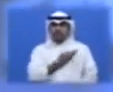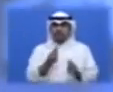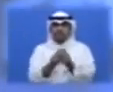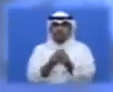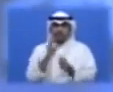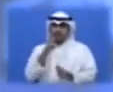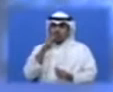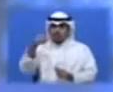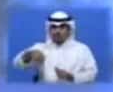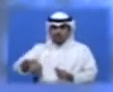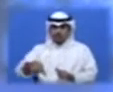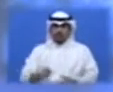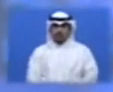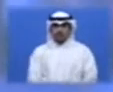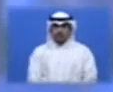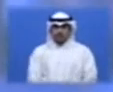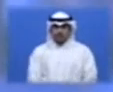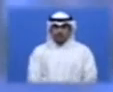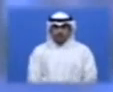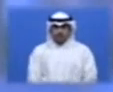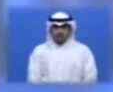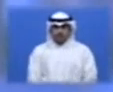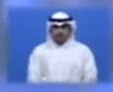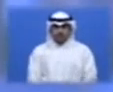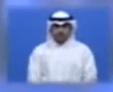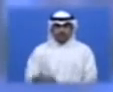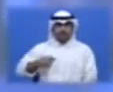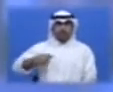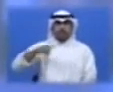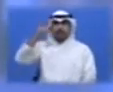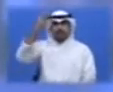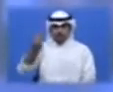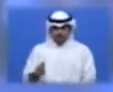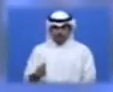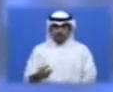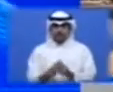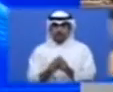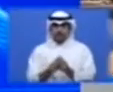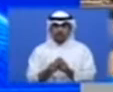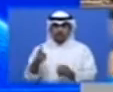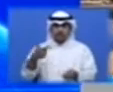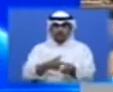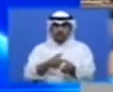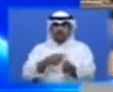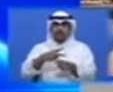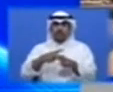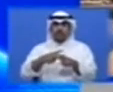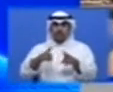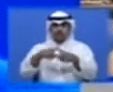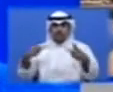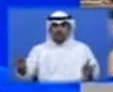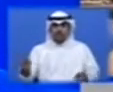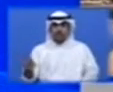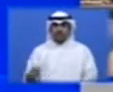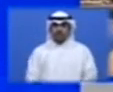حول قدرته الاستيعابية؟ تفضل. بسم الله الرحمن الرحيم. مستشفى الكويت التخصصي أنشئ في عام